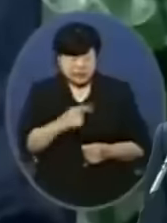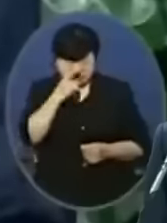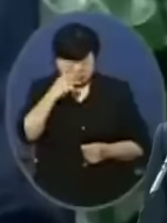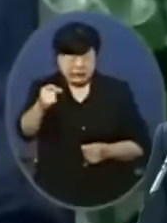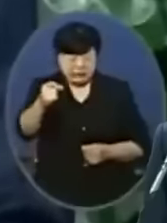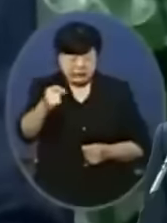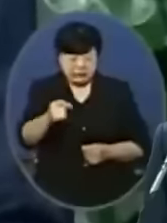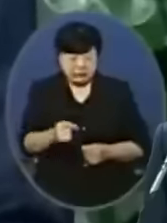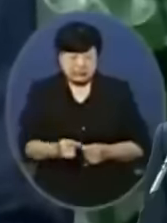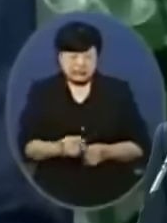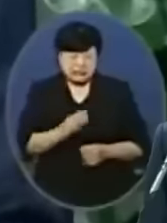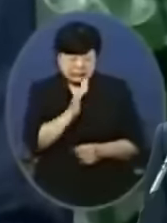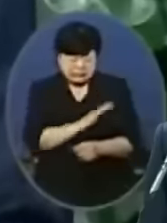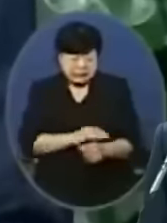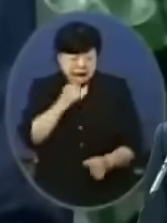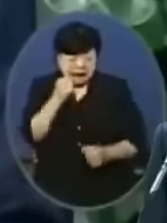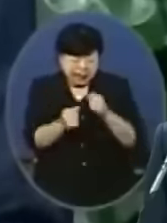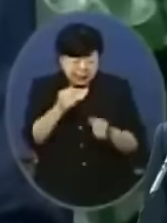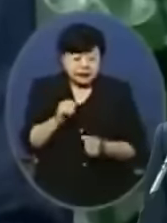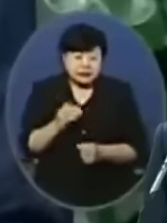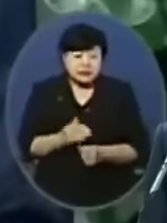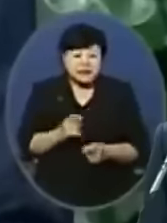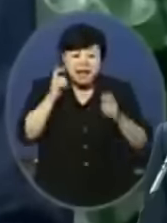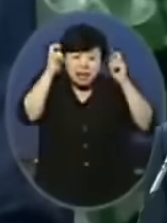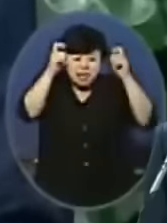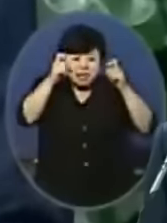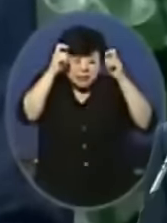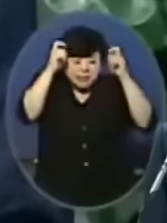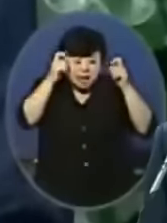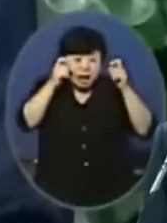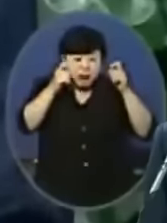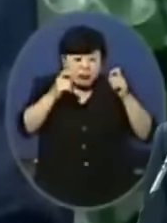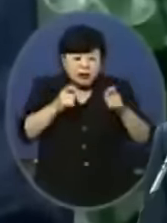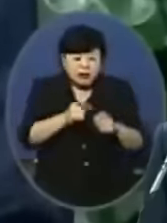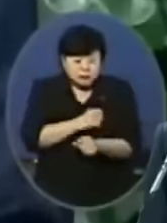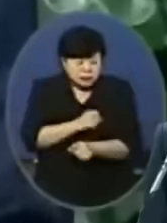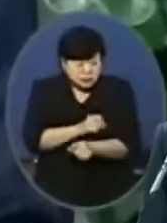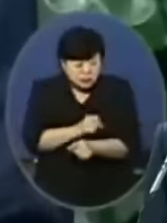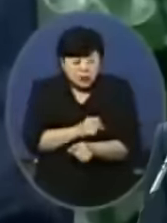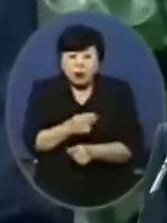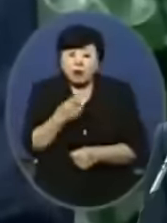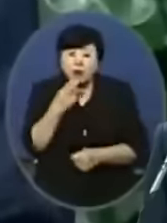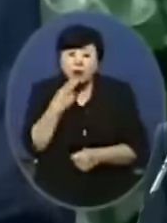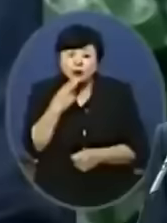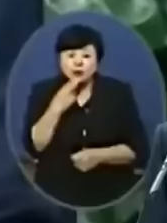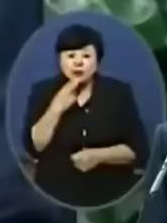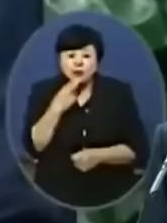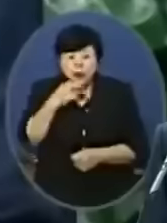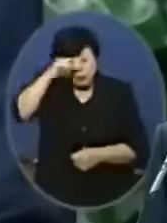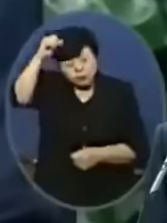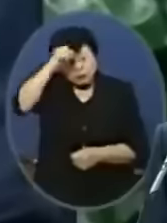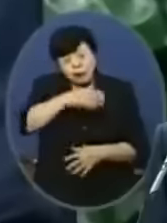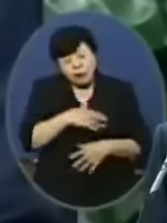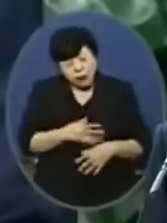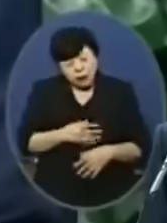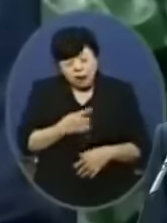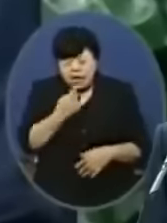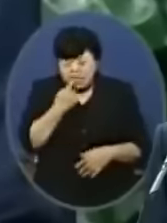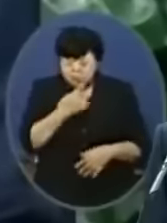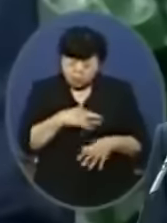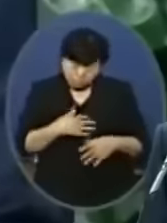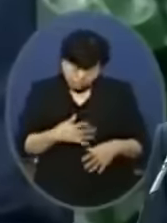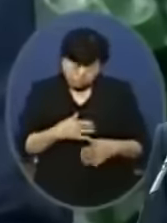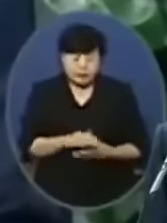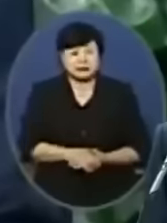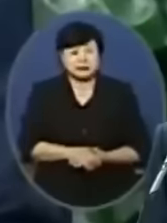달린다든지 그런 것인데 양은 그런 것이 없어요. 뿔도 튼튼하지 못하고 이빨도 강하지